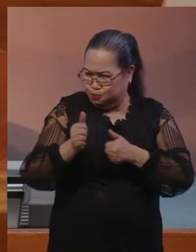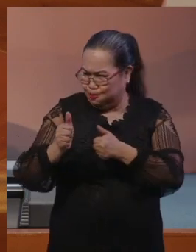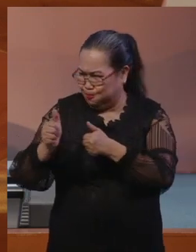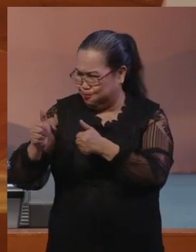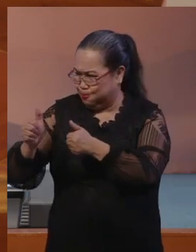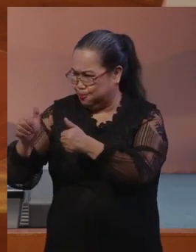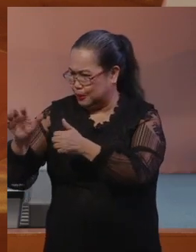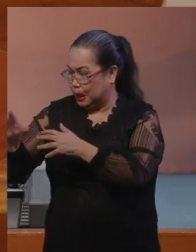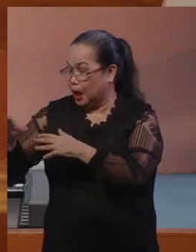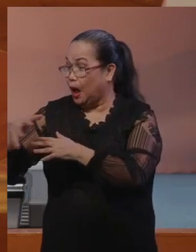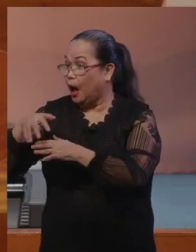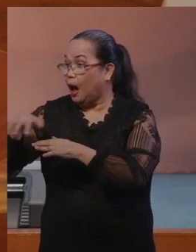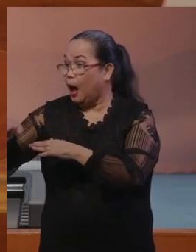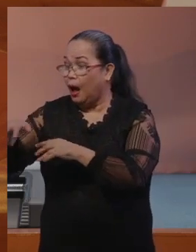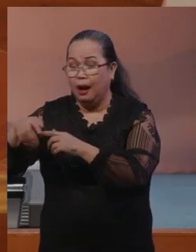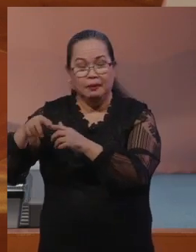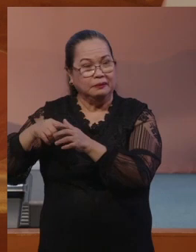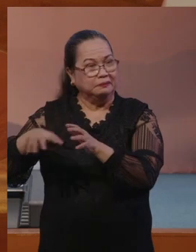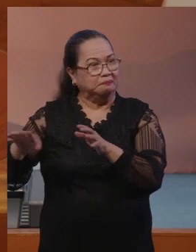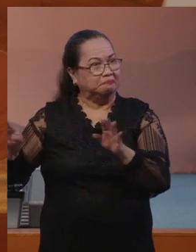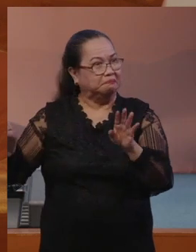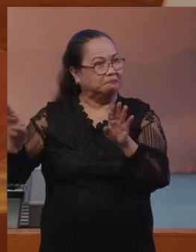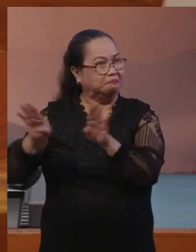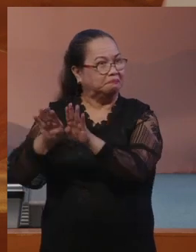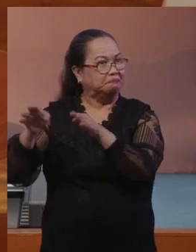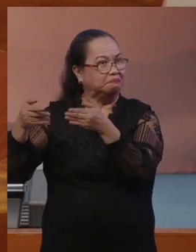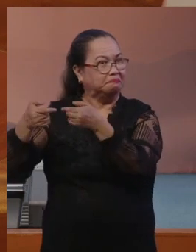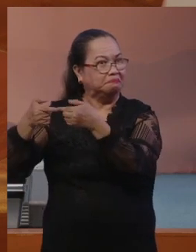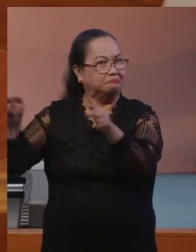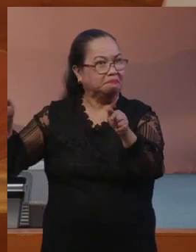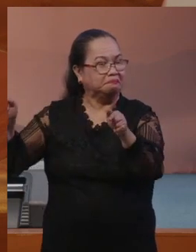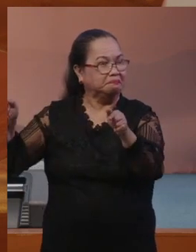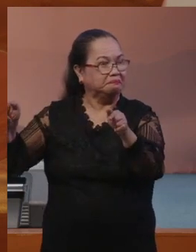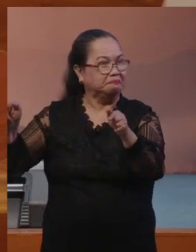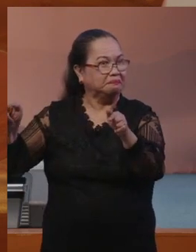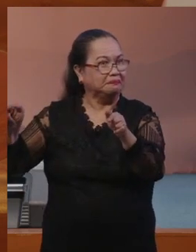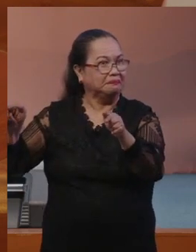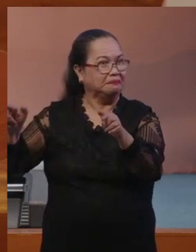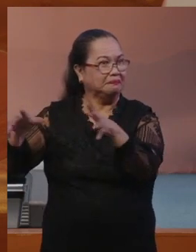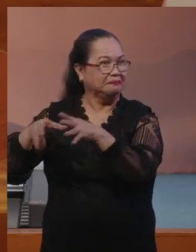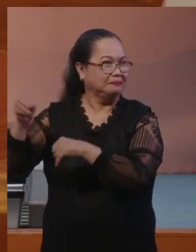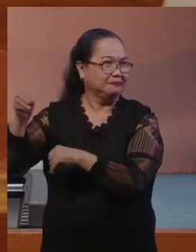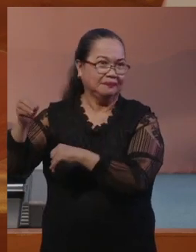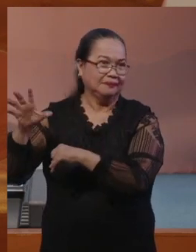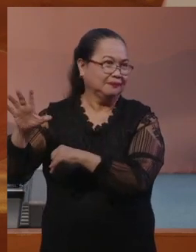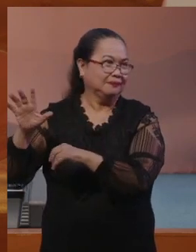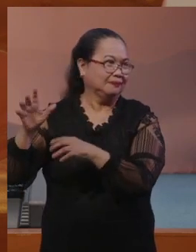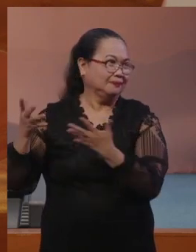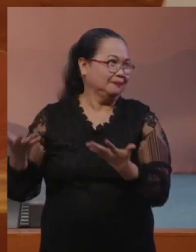the fords. But the gate was shut as soon as the pursuers had gone out."